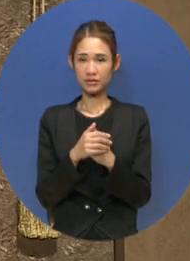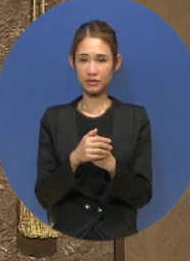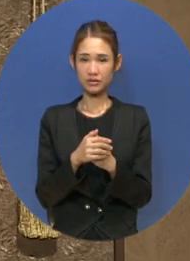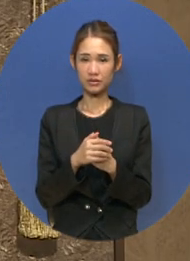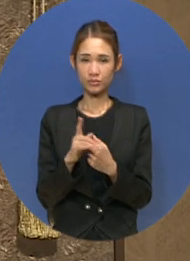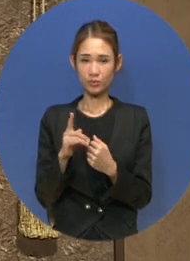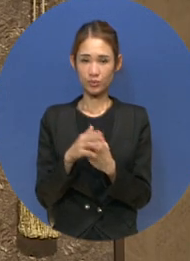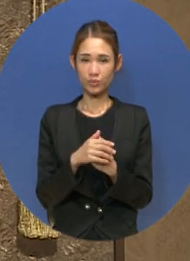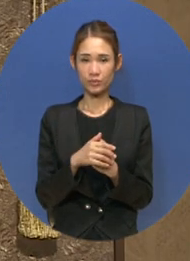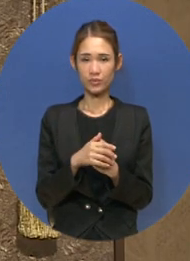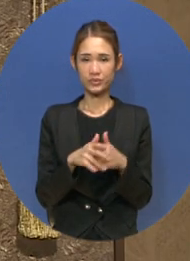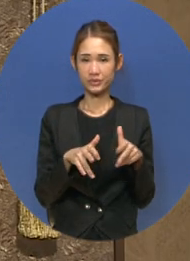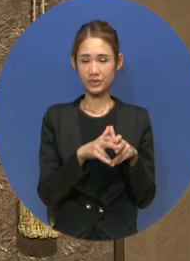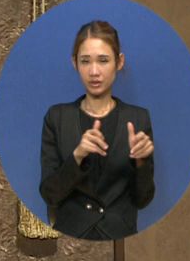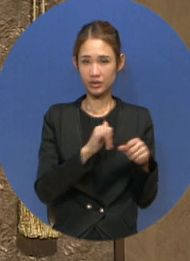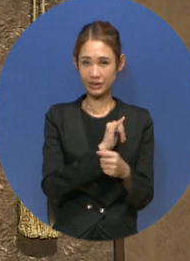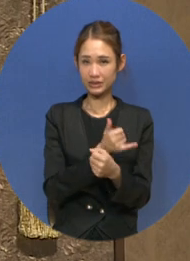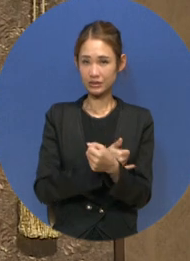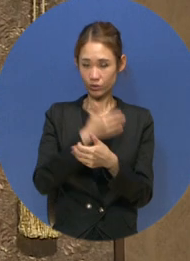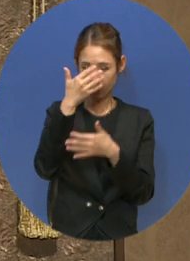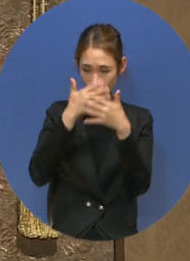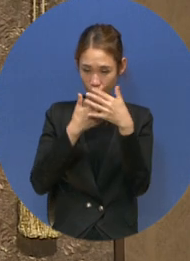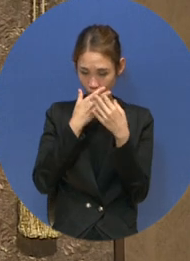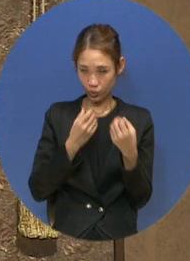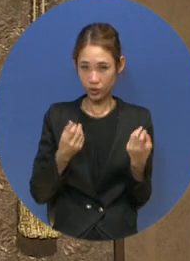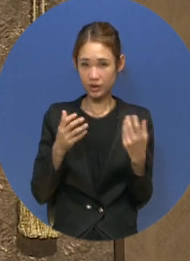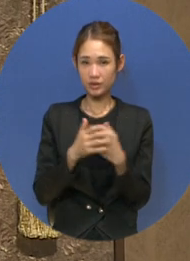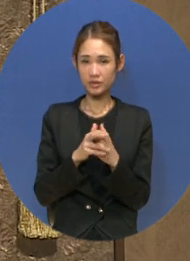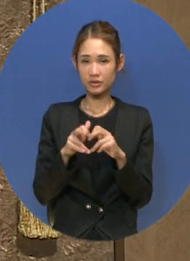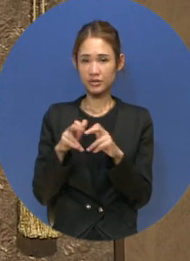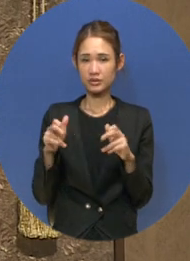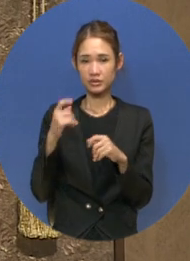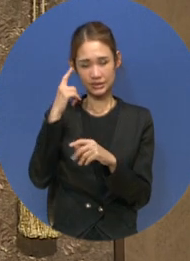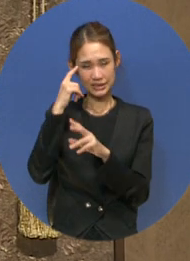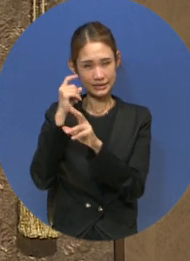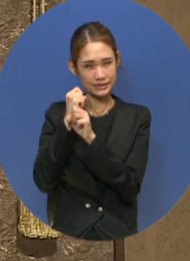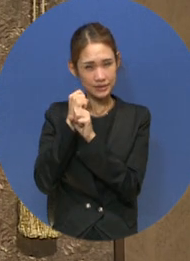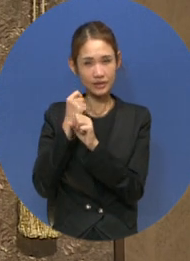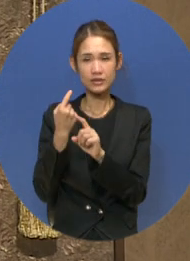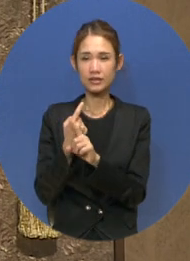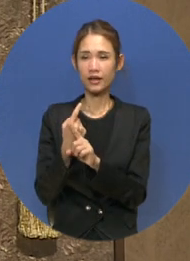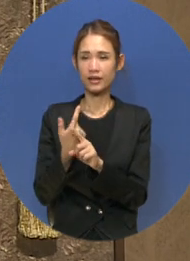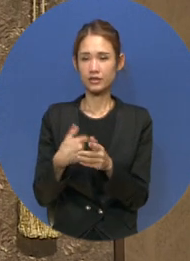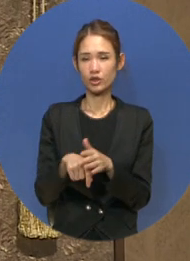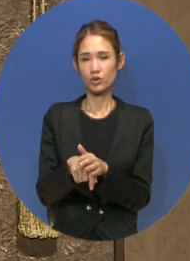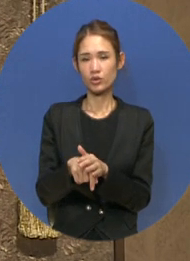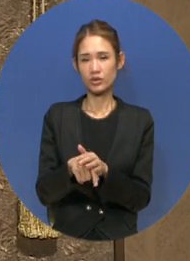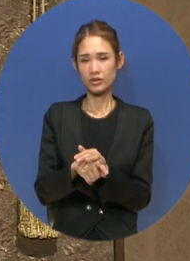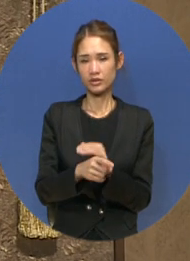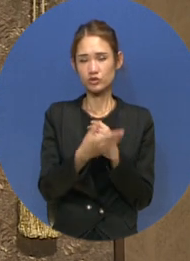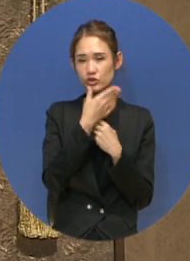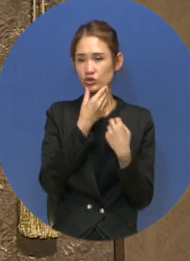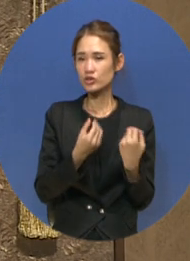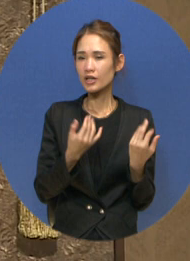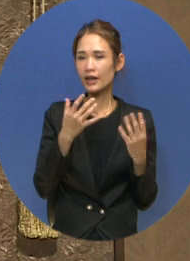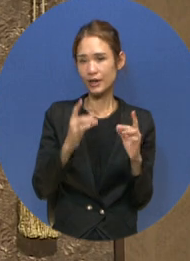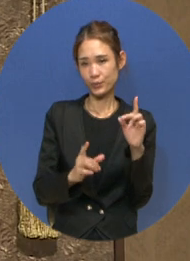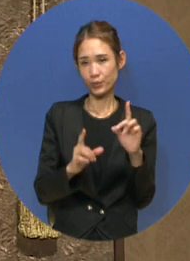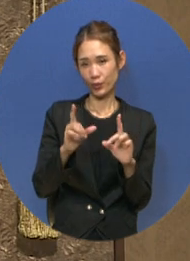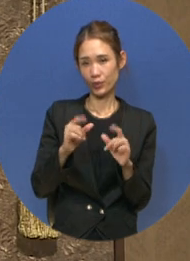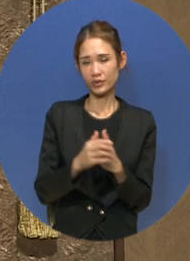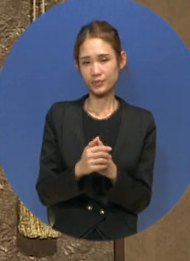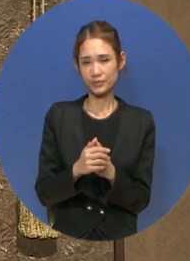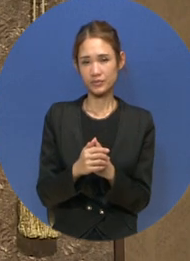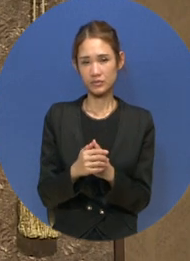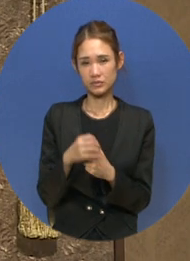하면 장애인 인권 영화제 또 장애인 인식 개선을 위한 하나의 축제 형태입니다. 이것을 그냥